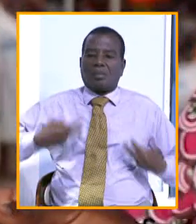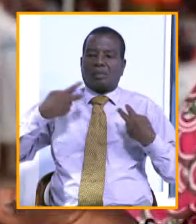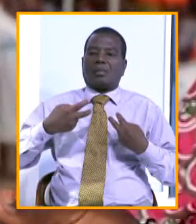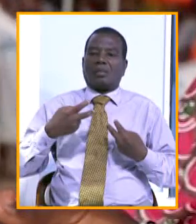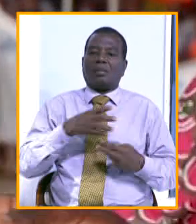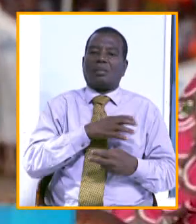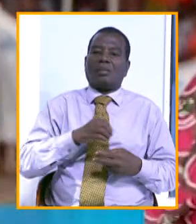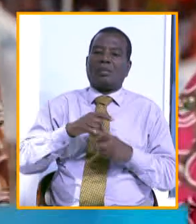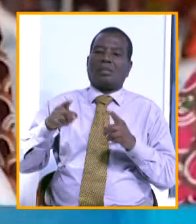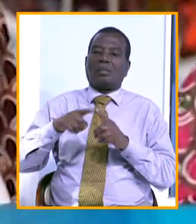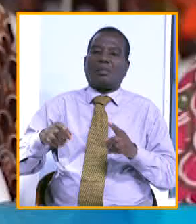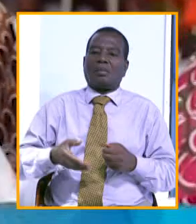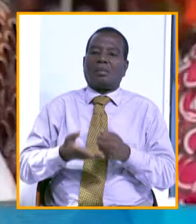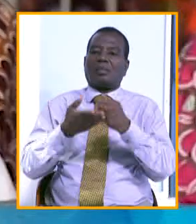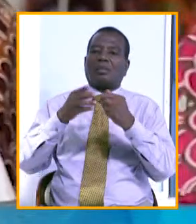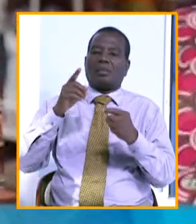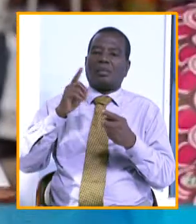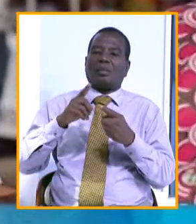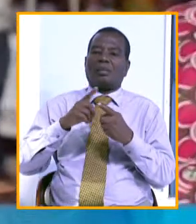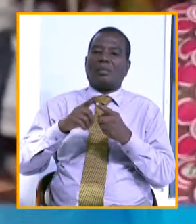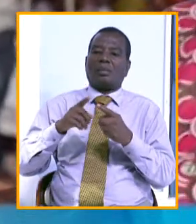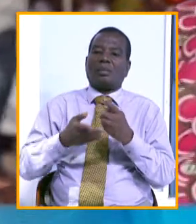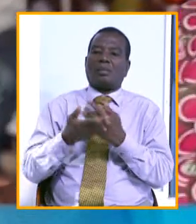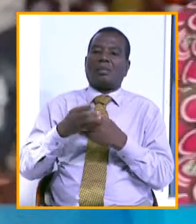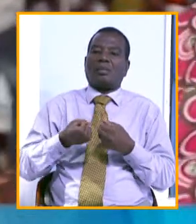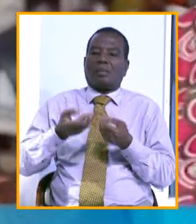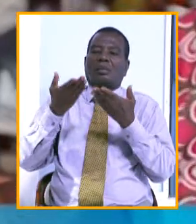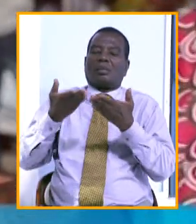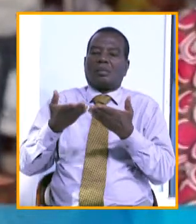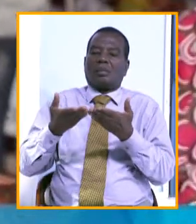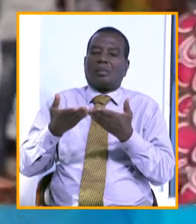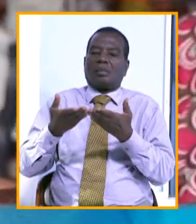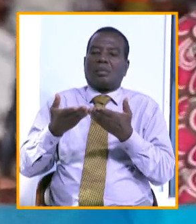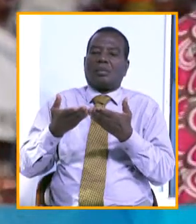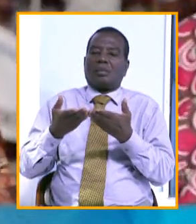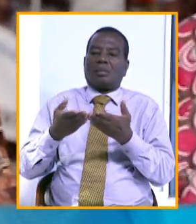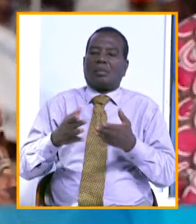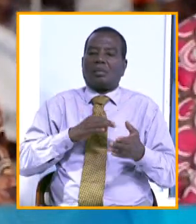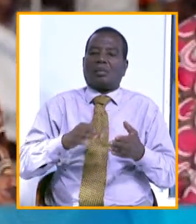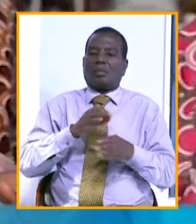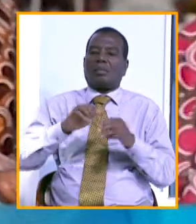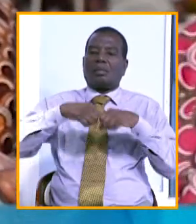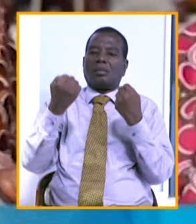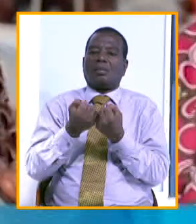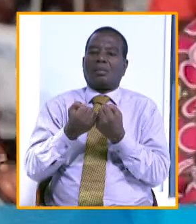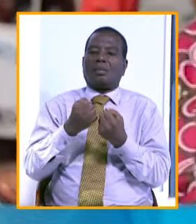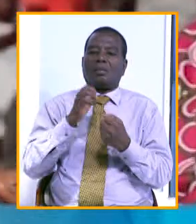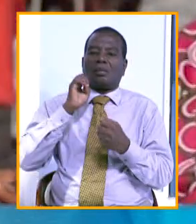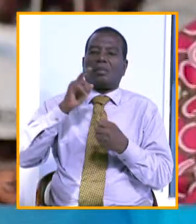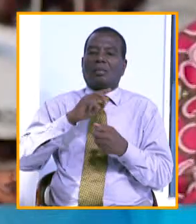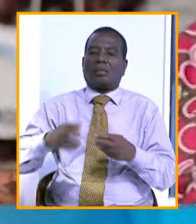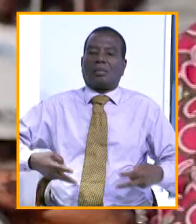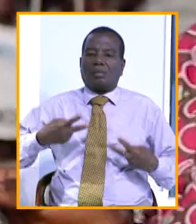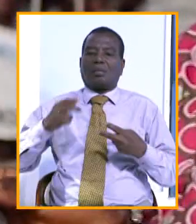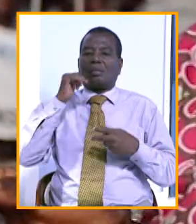à divers niveaux et contribuent largement par leur sacrifice quotidien au bien-être de la société. Pourtant, les conditions de vie